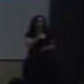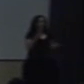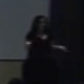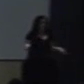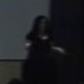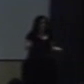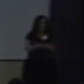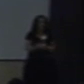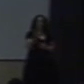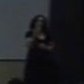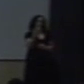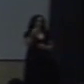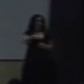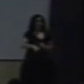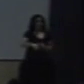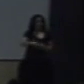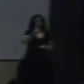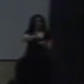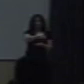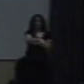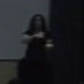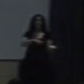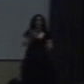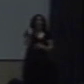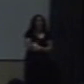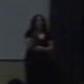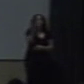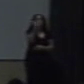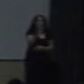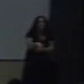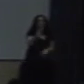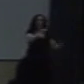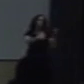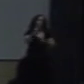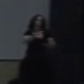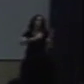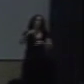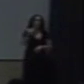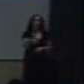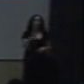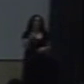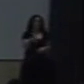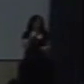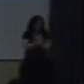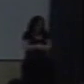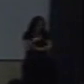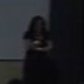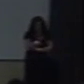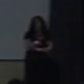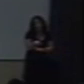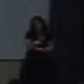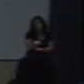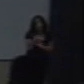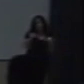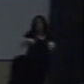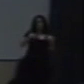Només un exemple, a Barcelona avui en dia hi ha 1.000 associacions juvenils, vull dir que el gruix és important, no? I això no s'ha explicat. Això